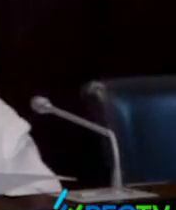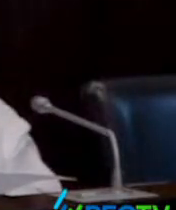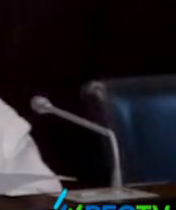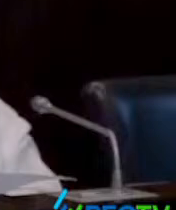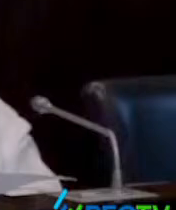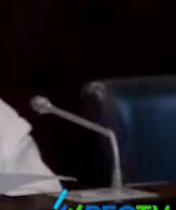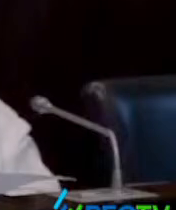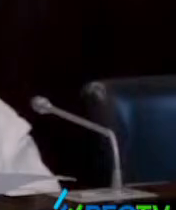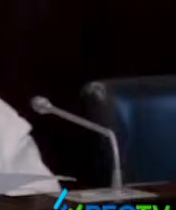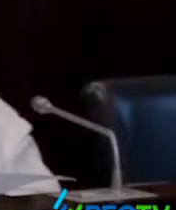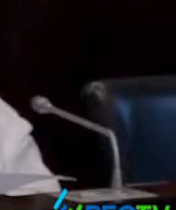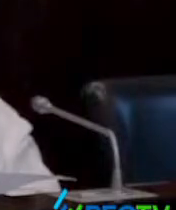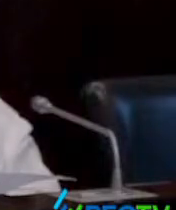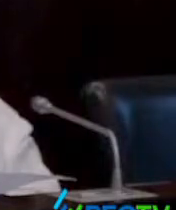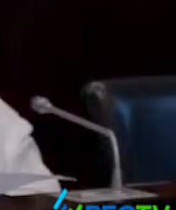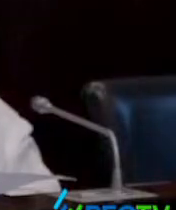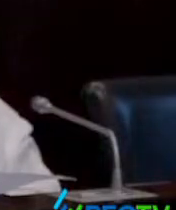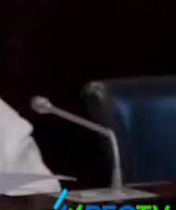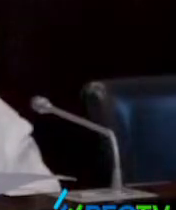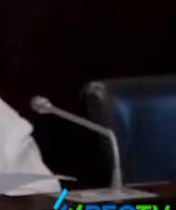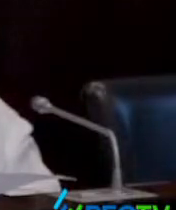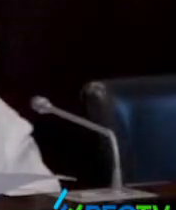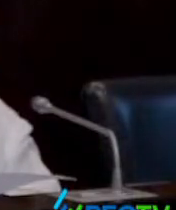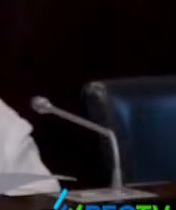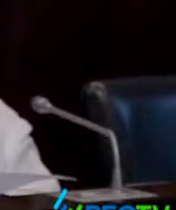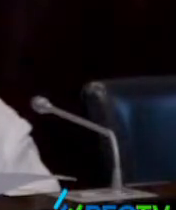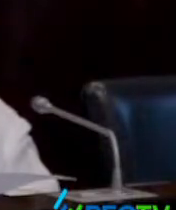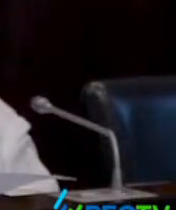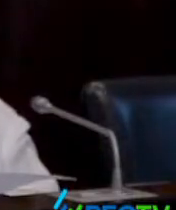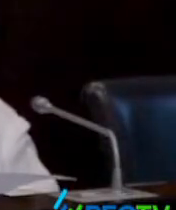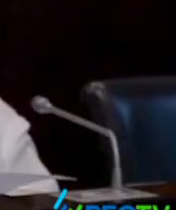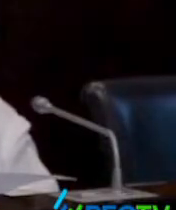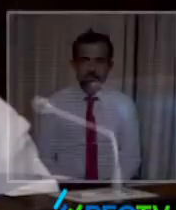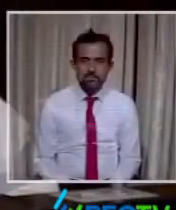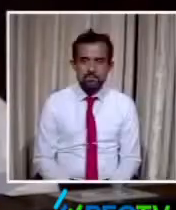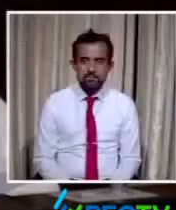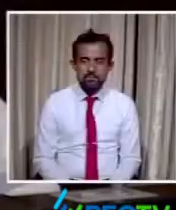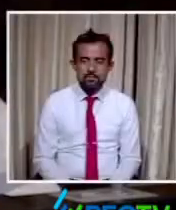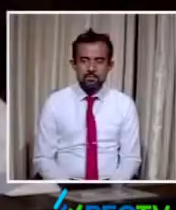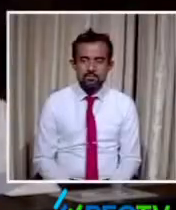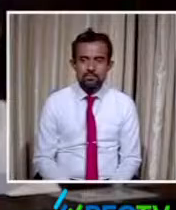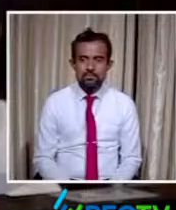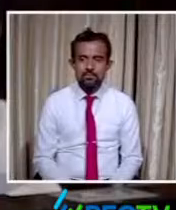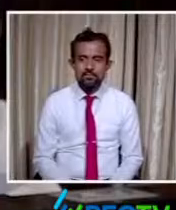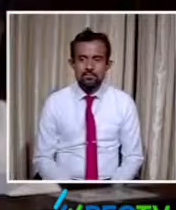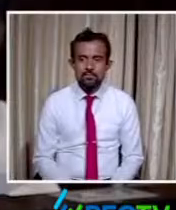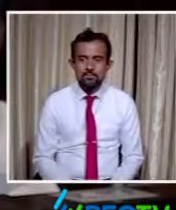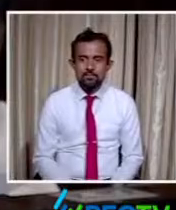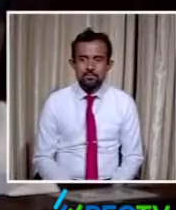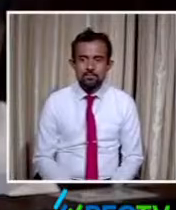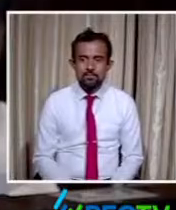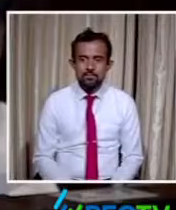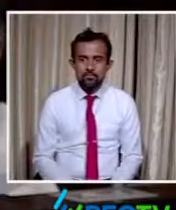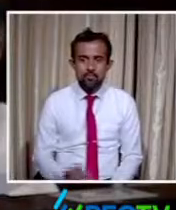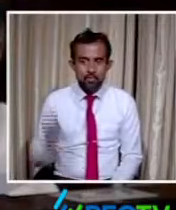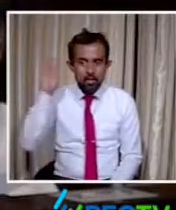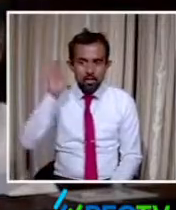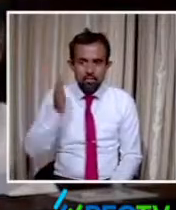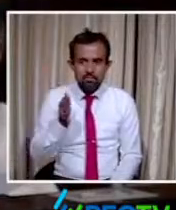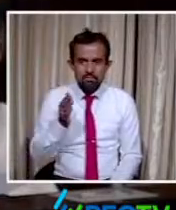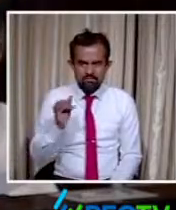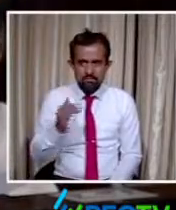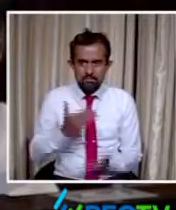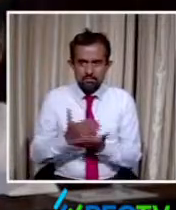රූපවාහිනියට පැන්න කෙනාව ප්ලේන් එකෙන් ගෙනාපු විදියකටයි ඌ පැන්න විදිය හොඳයිද මට ඒ වෙලේ අහන්න හිතුණේ ඉතින් හොඳ නැන්නේ